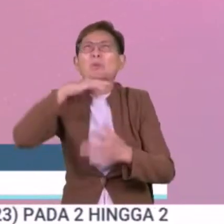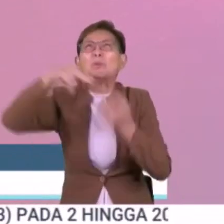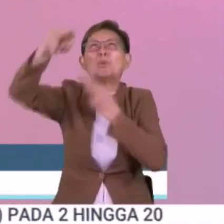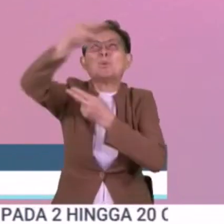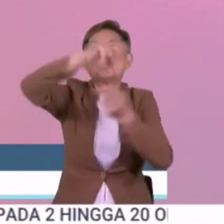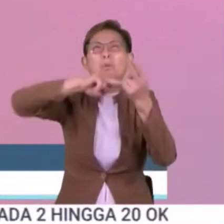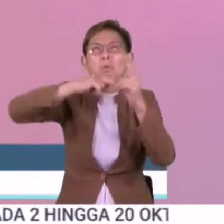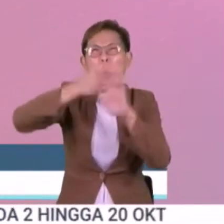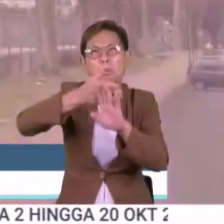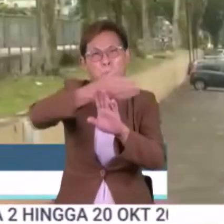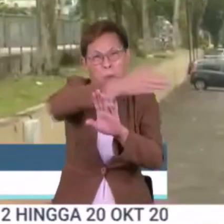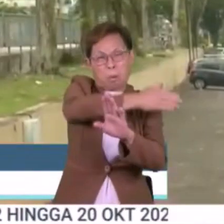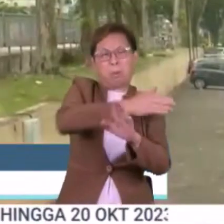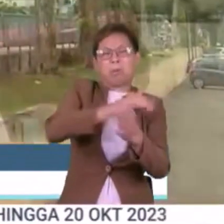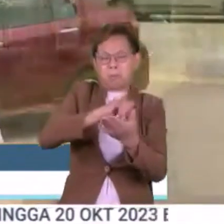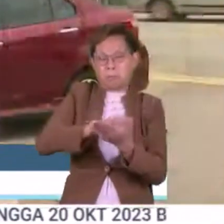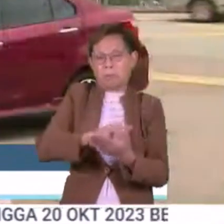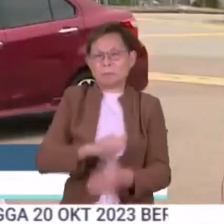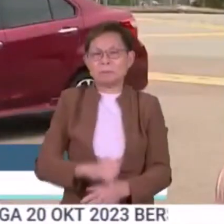ini.